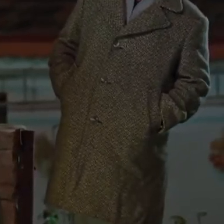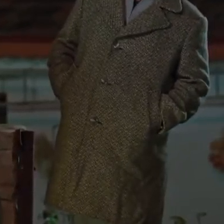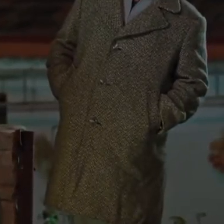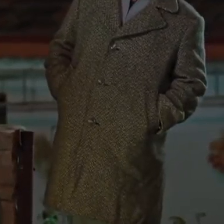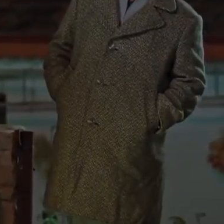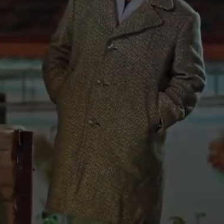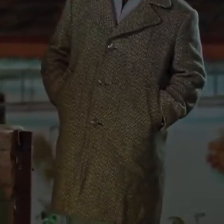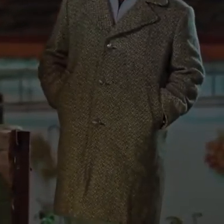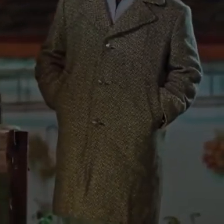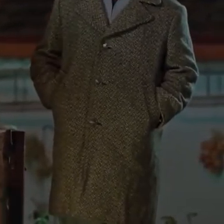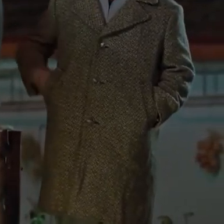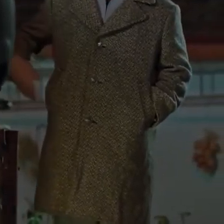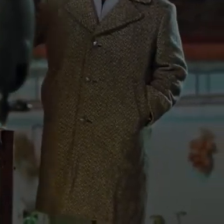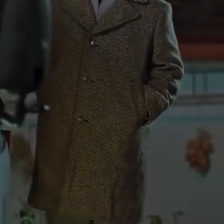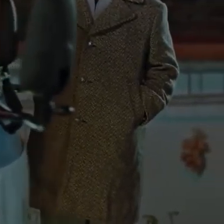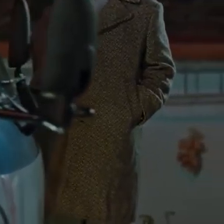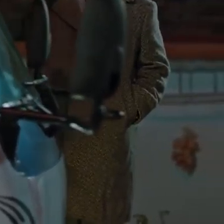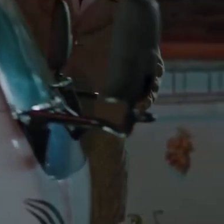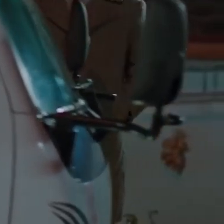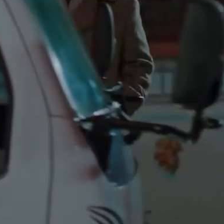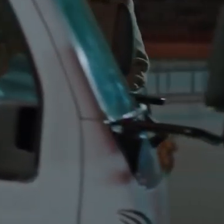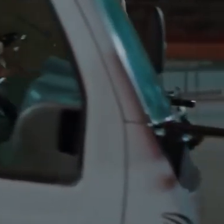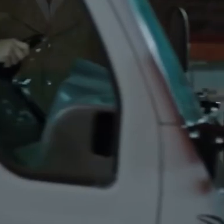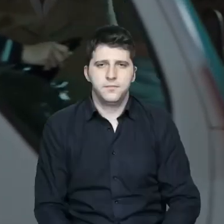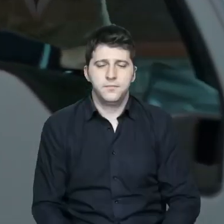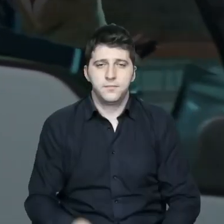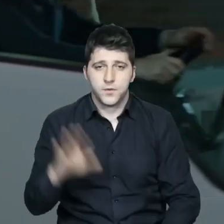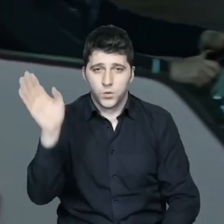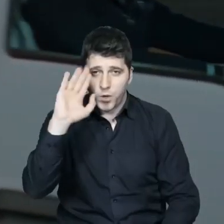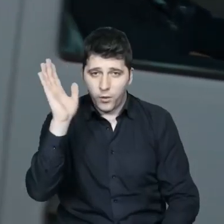İbrahim Yaşar'a el salladı. Güle güle.